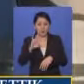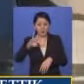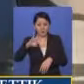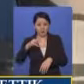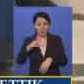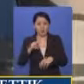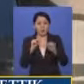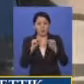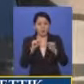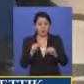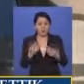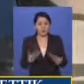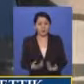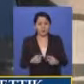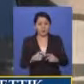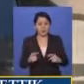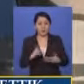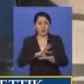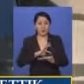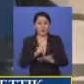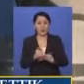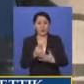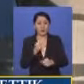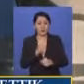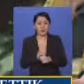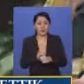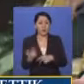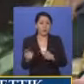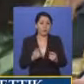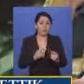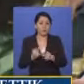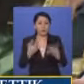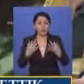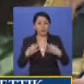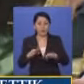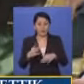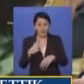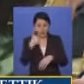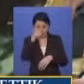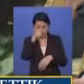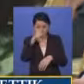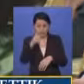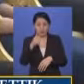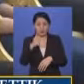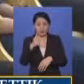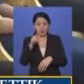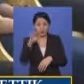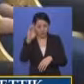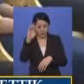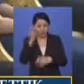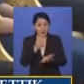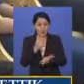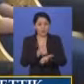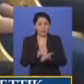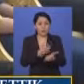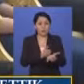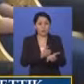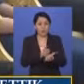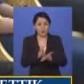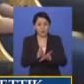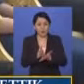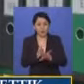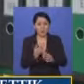әділдікті сақтап, халықтың әл-ауқатын артыру үшін жасалған шаралар. Президент тәуелсіздіктің 30 жылдығында осындай ел үшін маңызды бағыттар ең негізгі болып